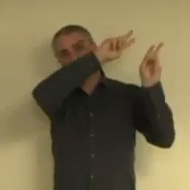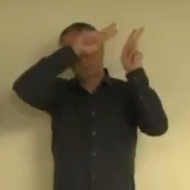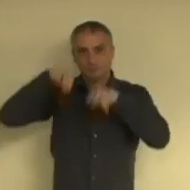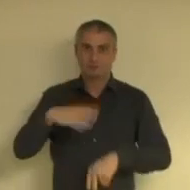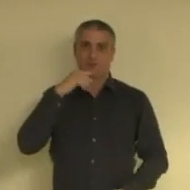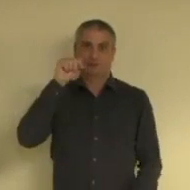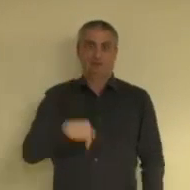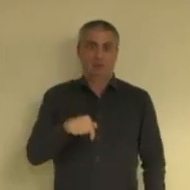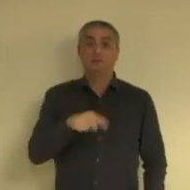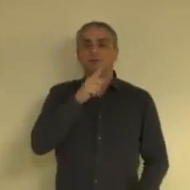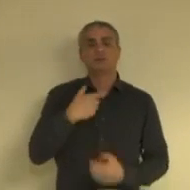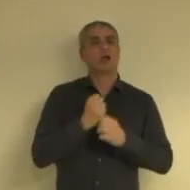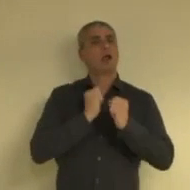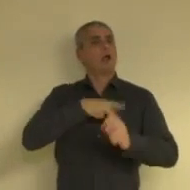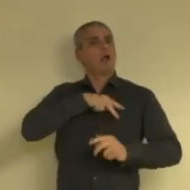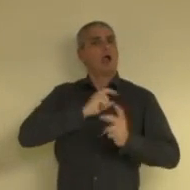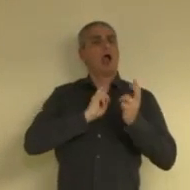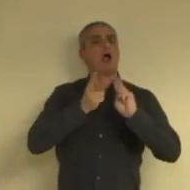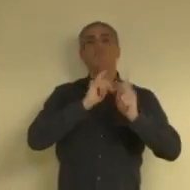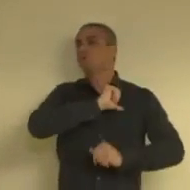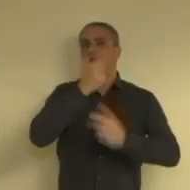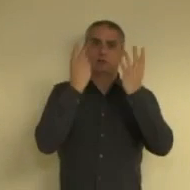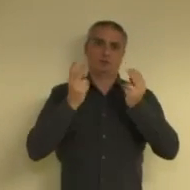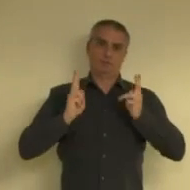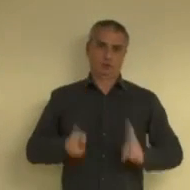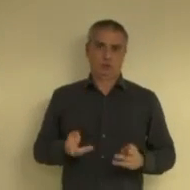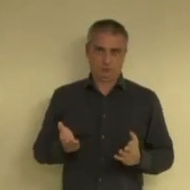לארץ. זו ערבות הדדית במיטבה.